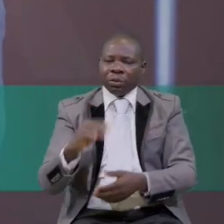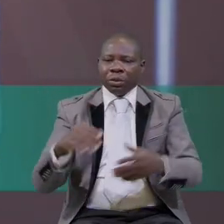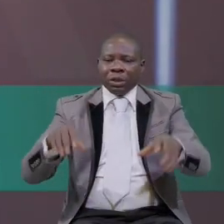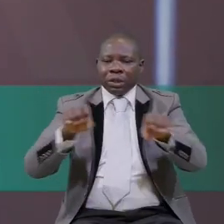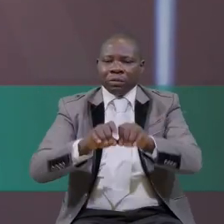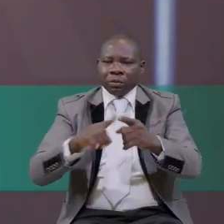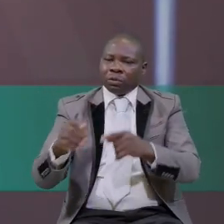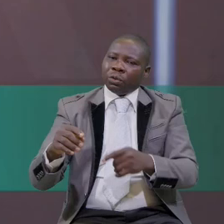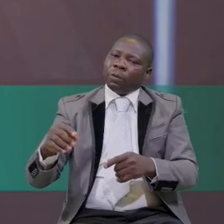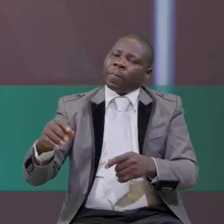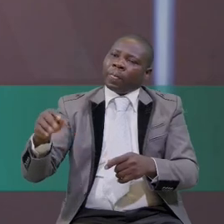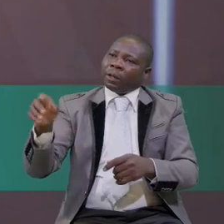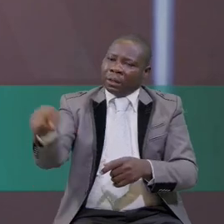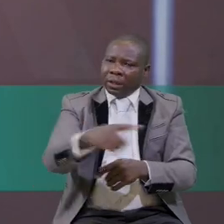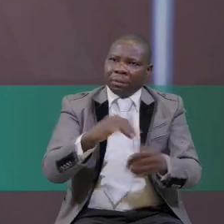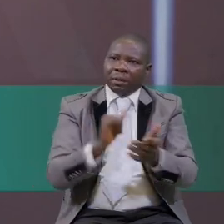croient en son nom,